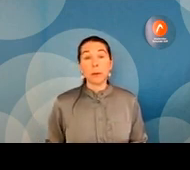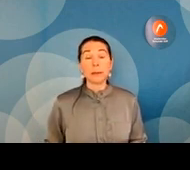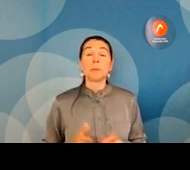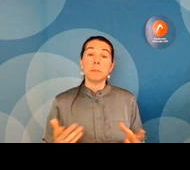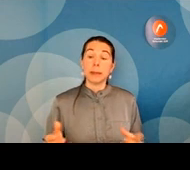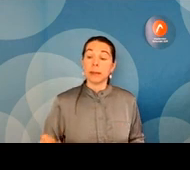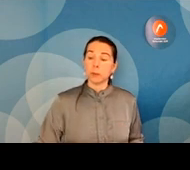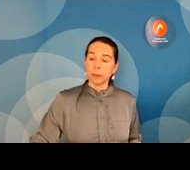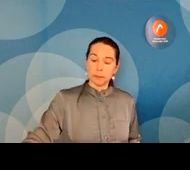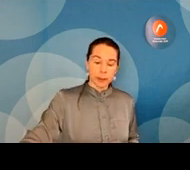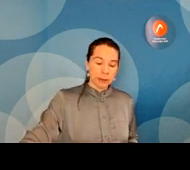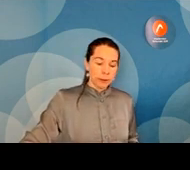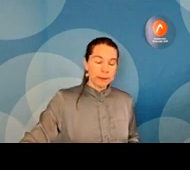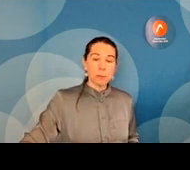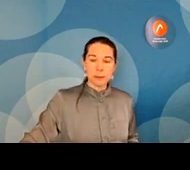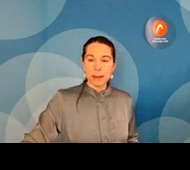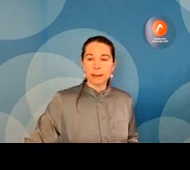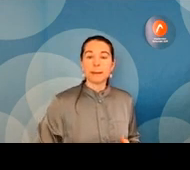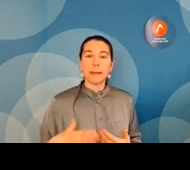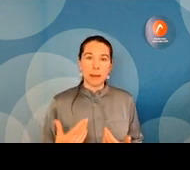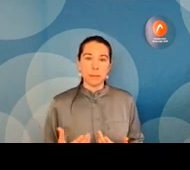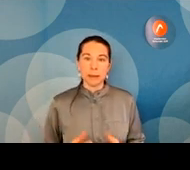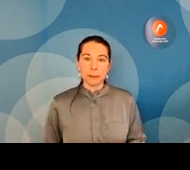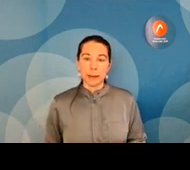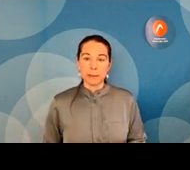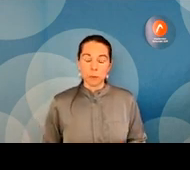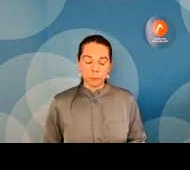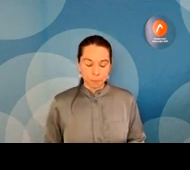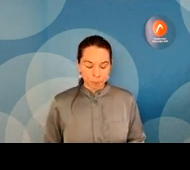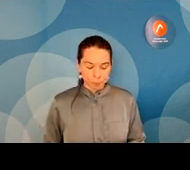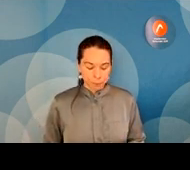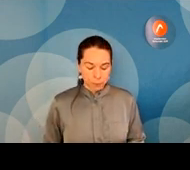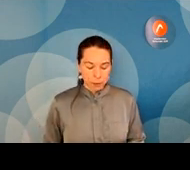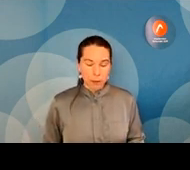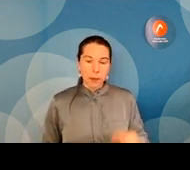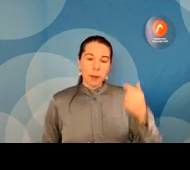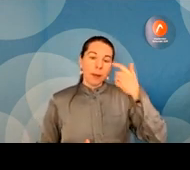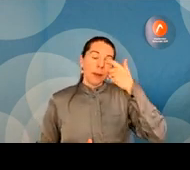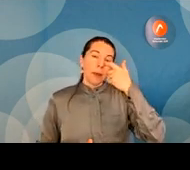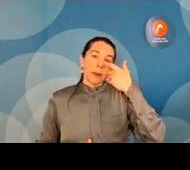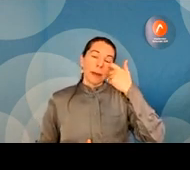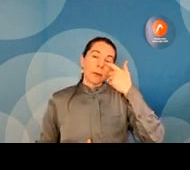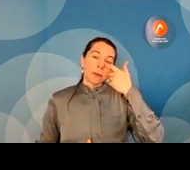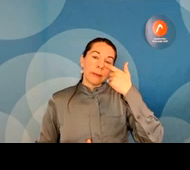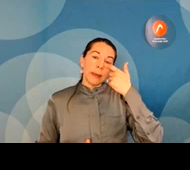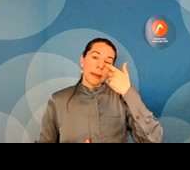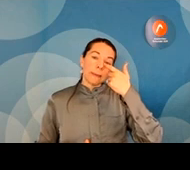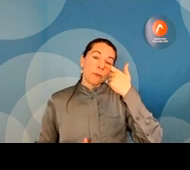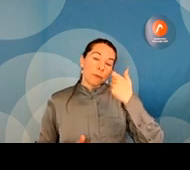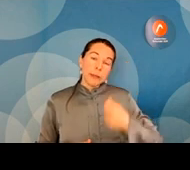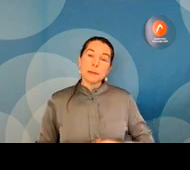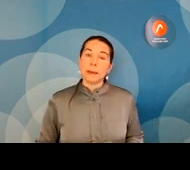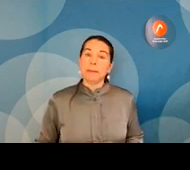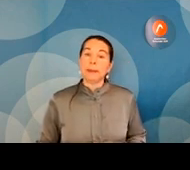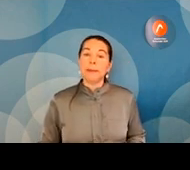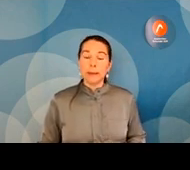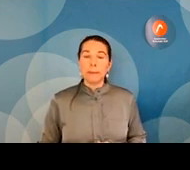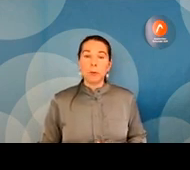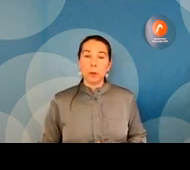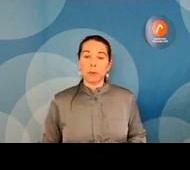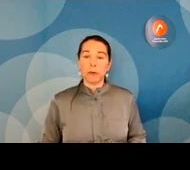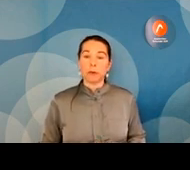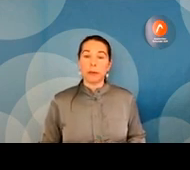diskriminering på andra hållet, men det är det då inte. Det har man sagt, det är berättigat. Jag kan konstatera att det finns